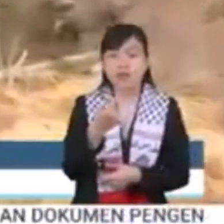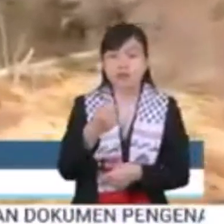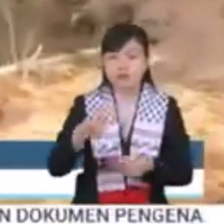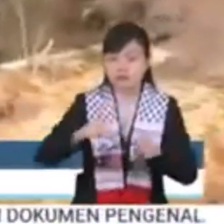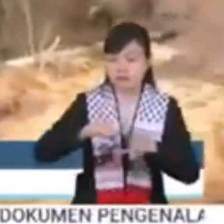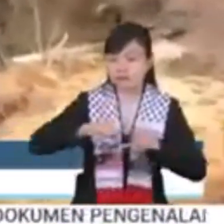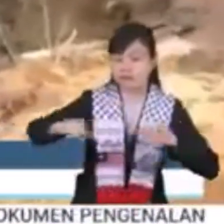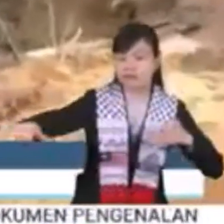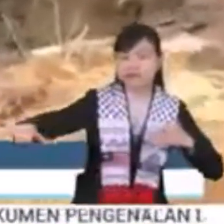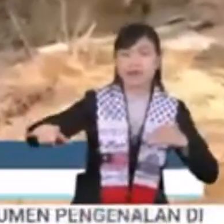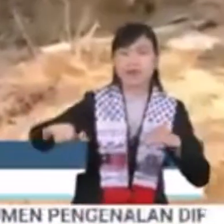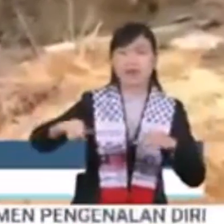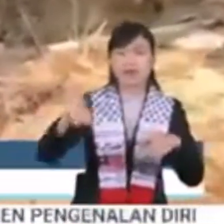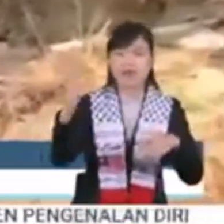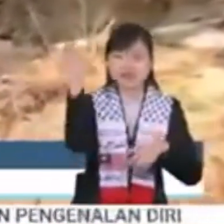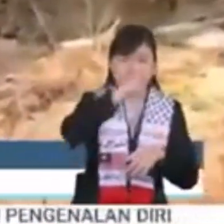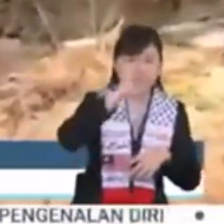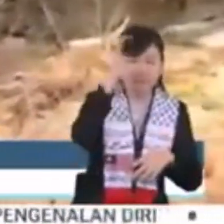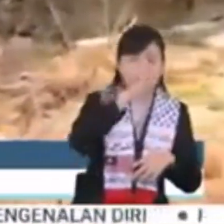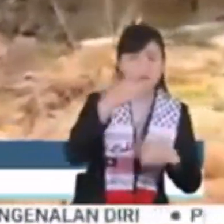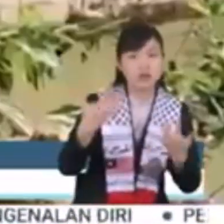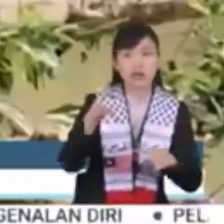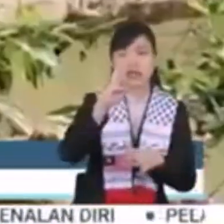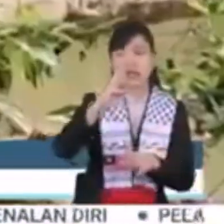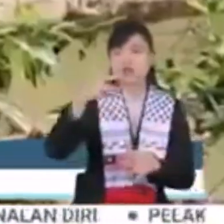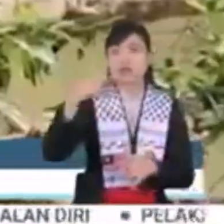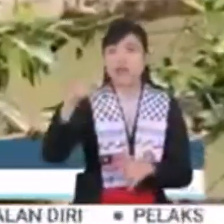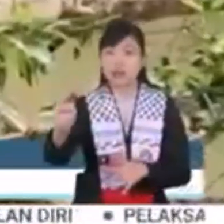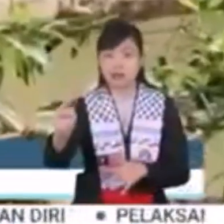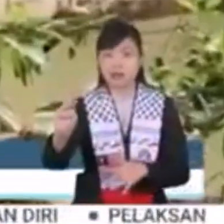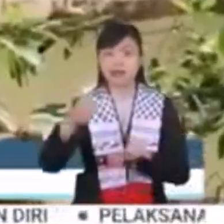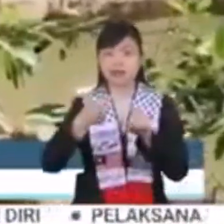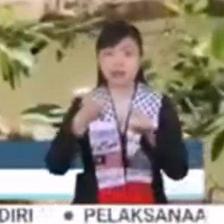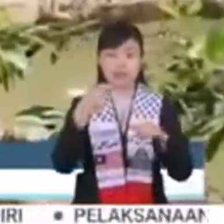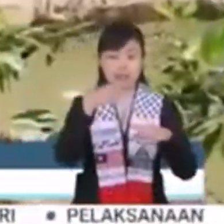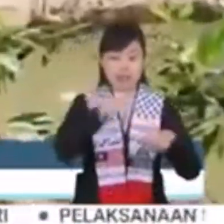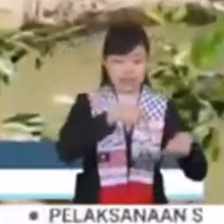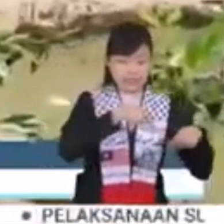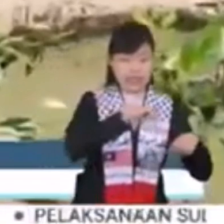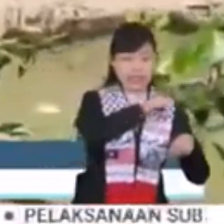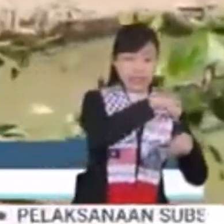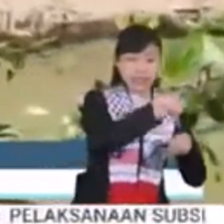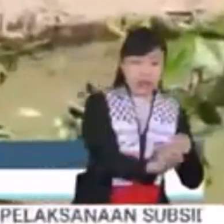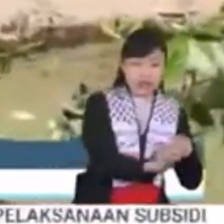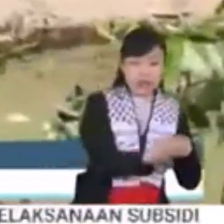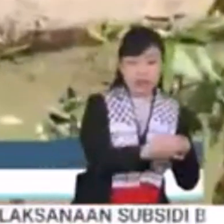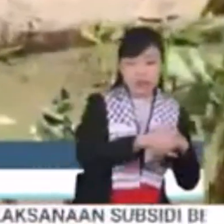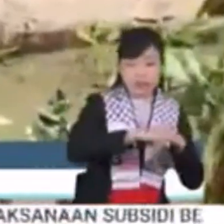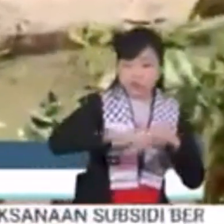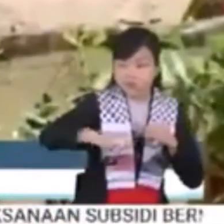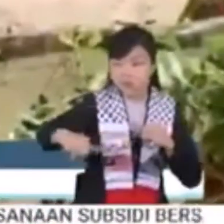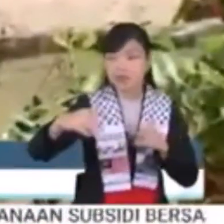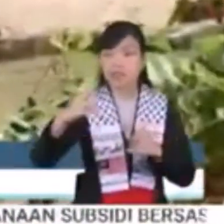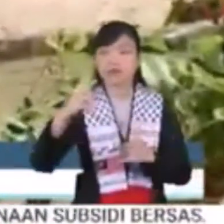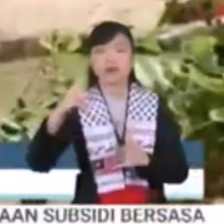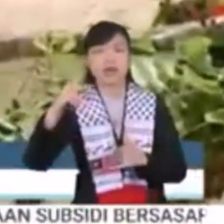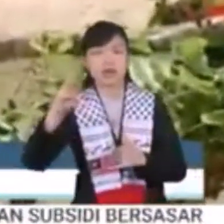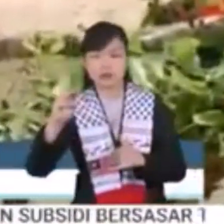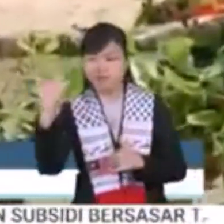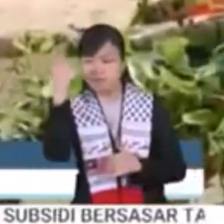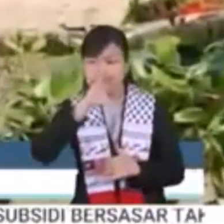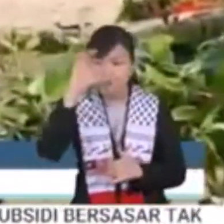pencarian diperluas hingga 6 km dari kawasan mangsa di shak Ki terjatuh pasukan penyelamat dibantu pasukan